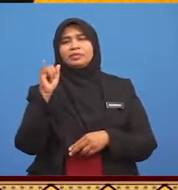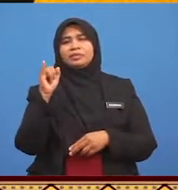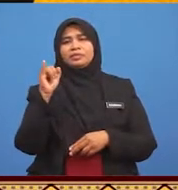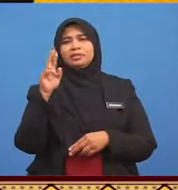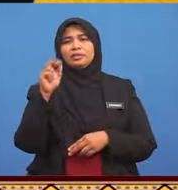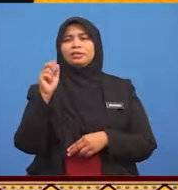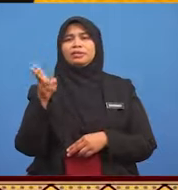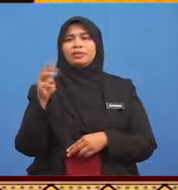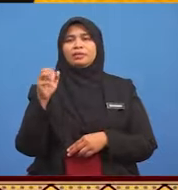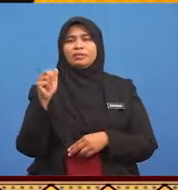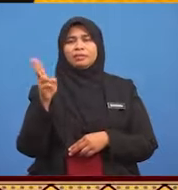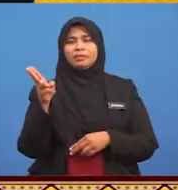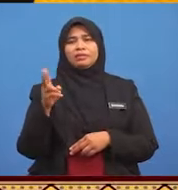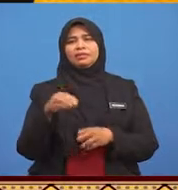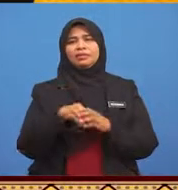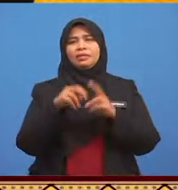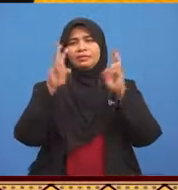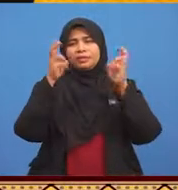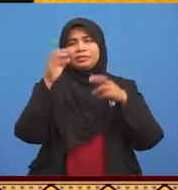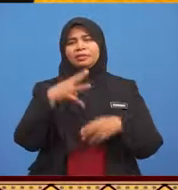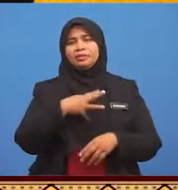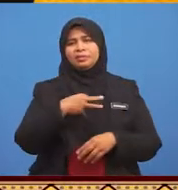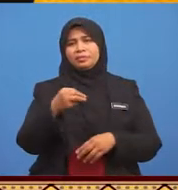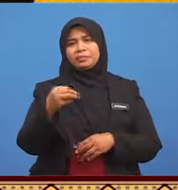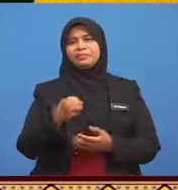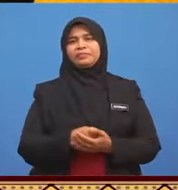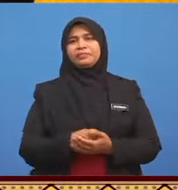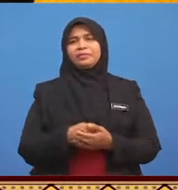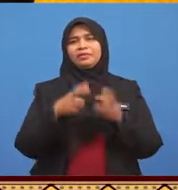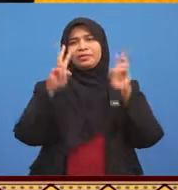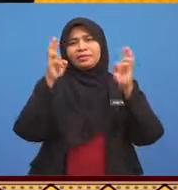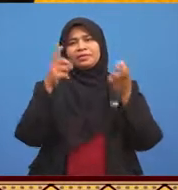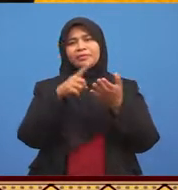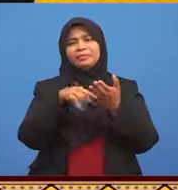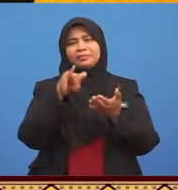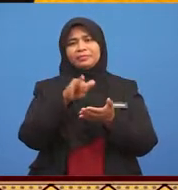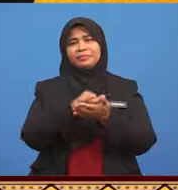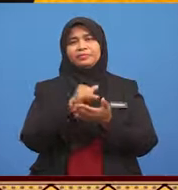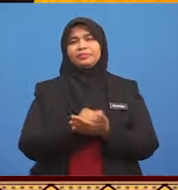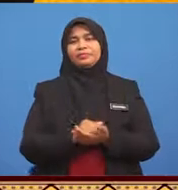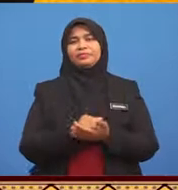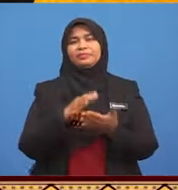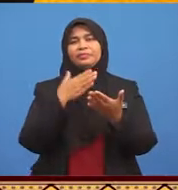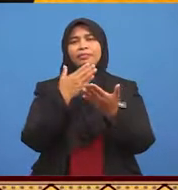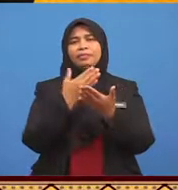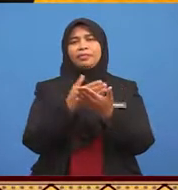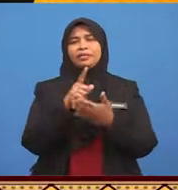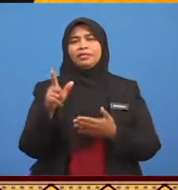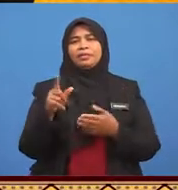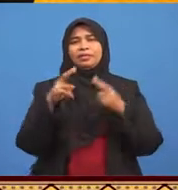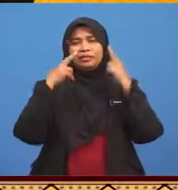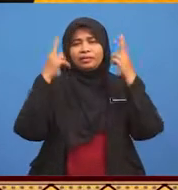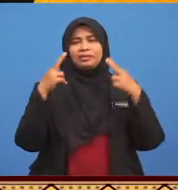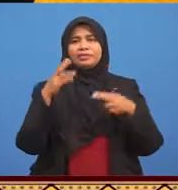Shahbudin dalam topik yang menarik untuk dikongsikan. Topik apa tu Ustazah? Baiklah, Ustazah